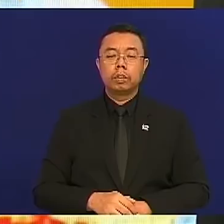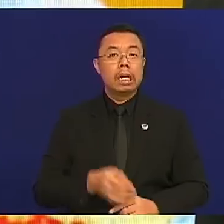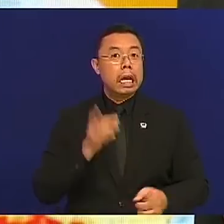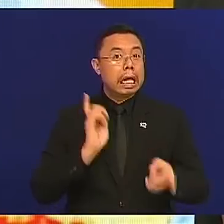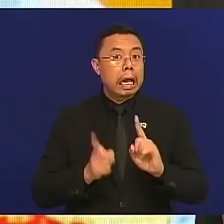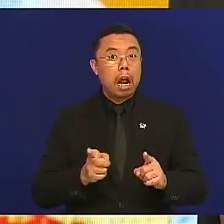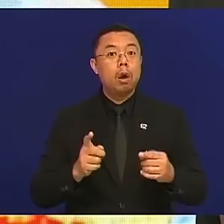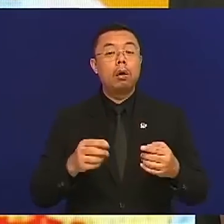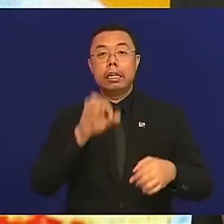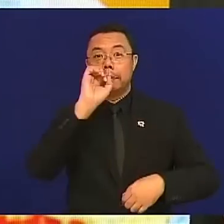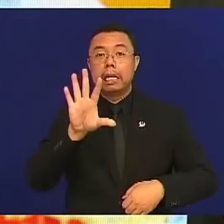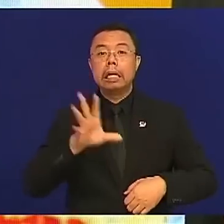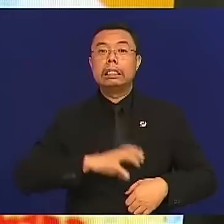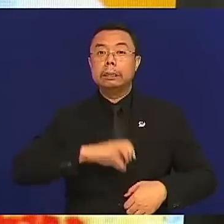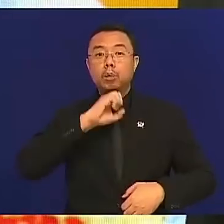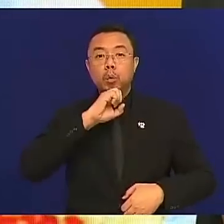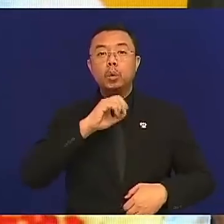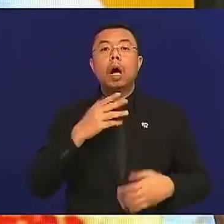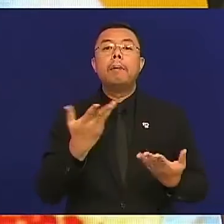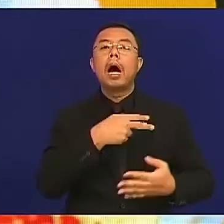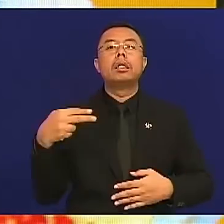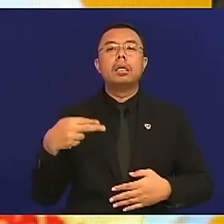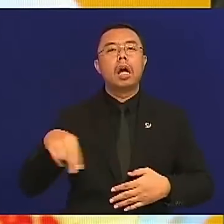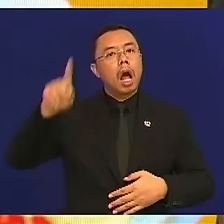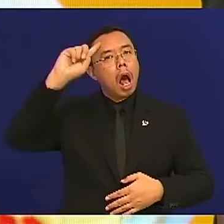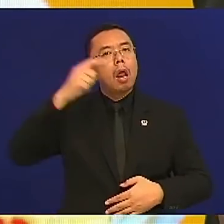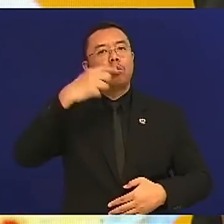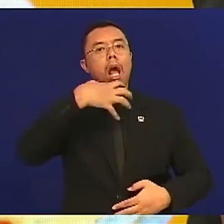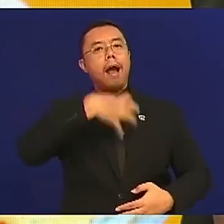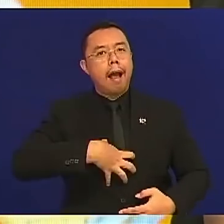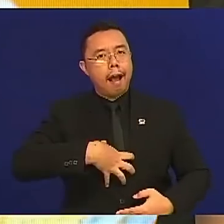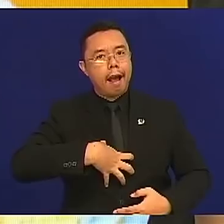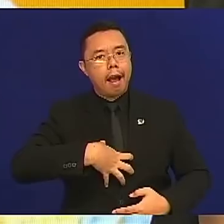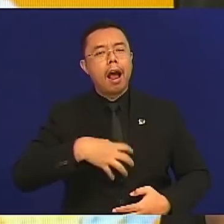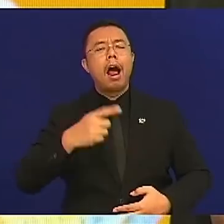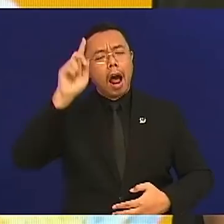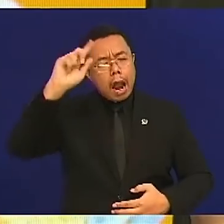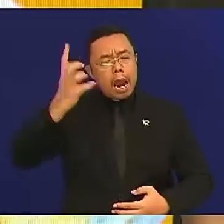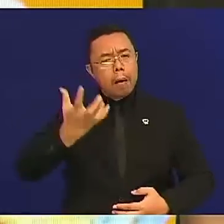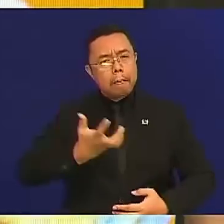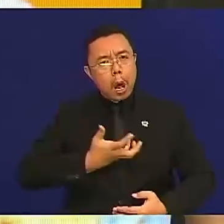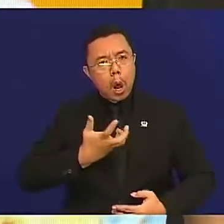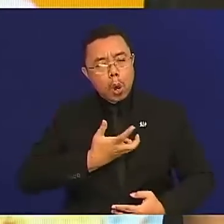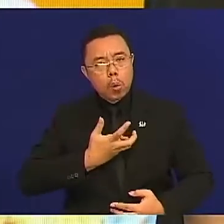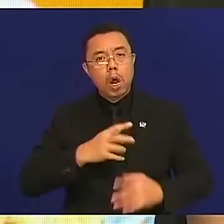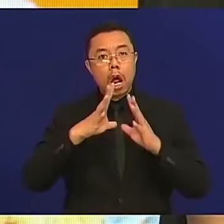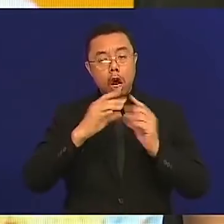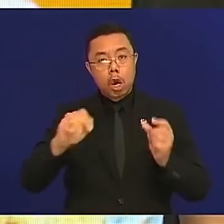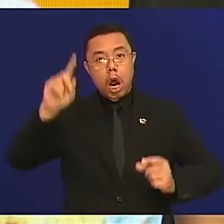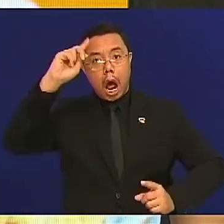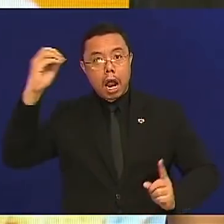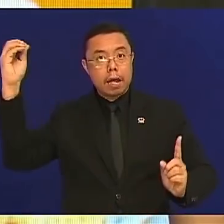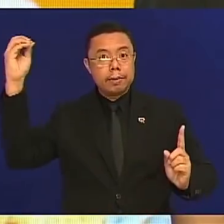Kalau dikatakan dengan cemburu, artinya Allah memiliki keberhaan. Allah ingin roh manusia